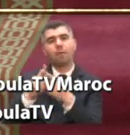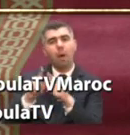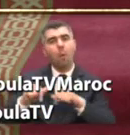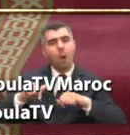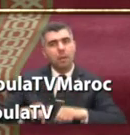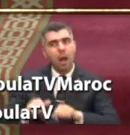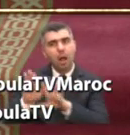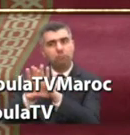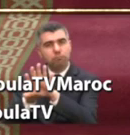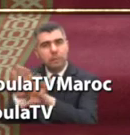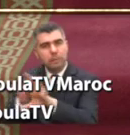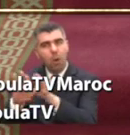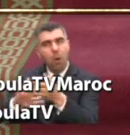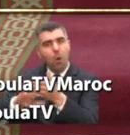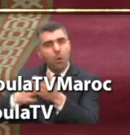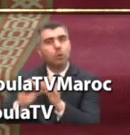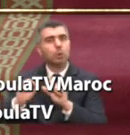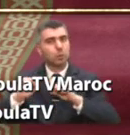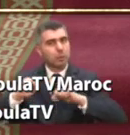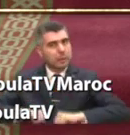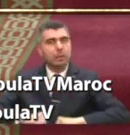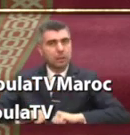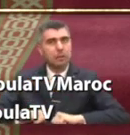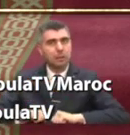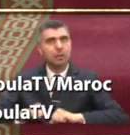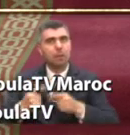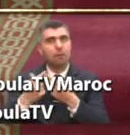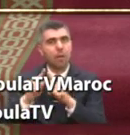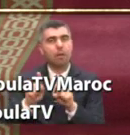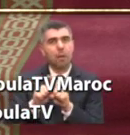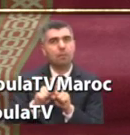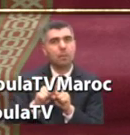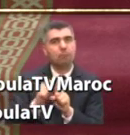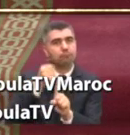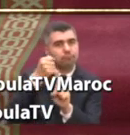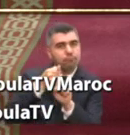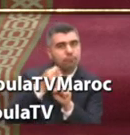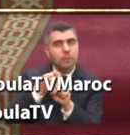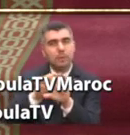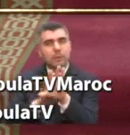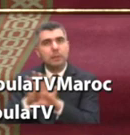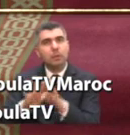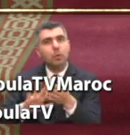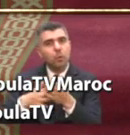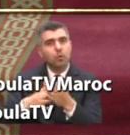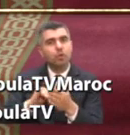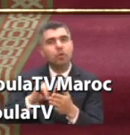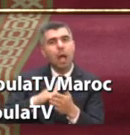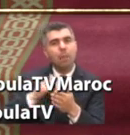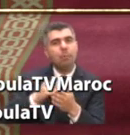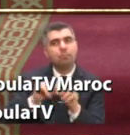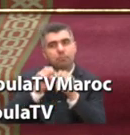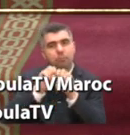اللازمة من أجل إنجاح هذه المحطة، هذه اللي قلت هي محطة مفصلية في المسار الدراسي والمهني ديال واحد الشريحة كبيرة الشباب